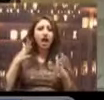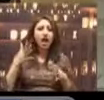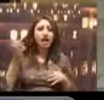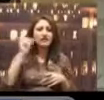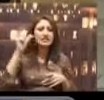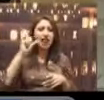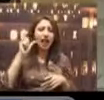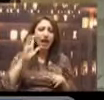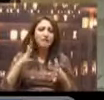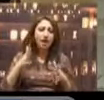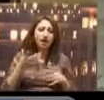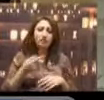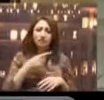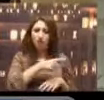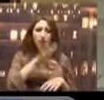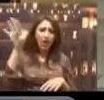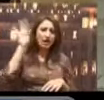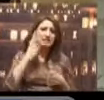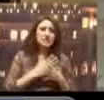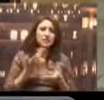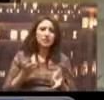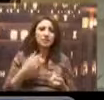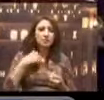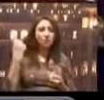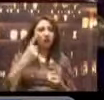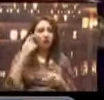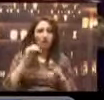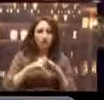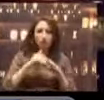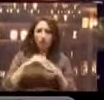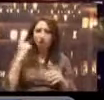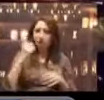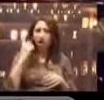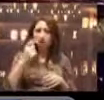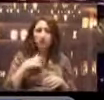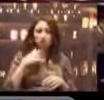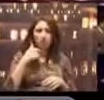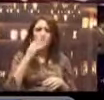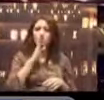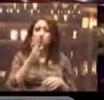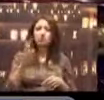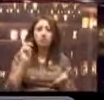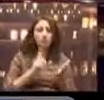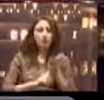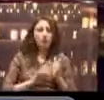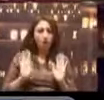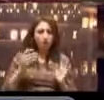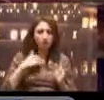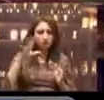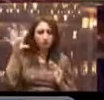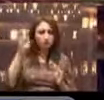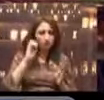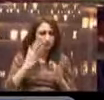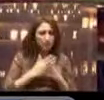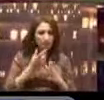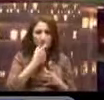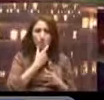ده؟ بالنسبه لي الموضوع ابسط من كده بكتير، يعني انا بنتخب بكل صراحه ما بحبش ادعي غير كده. انا